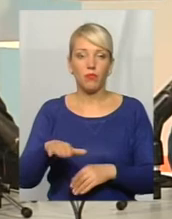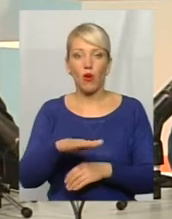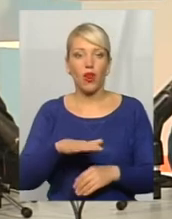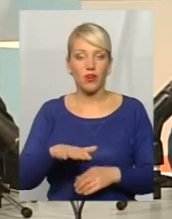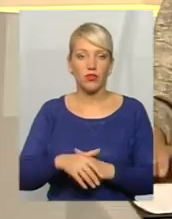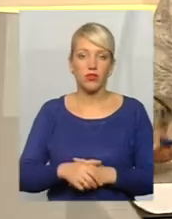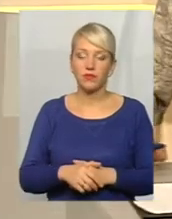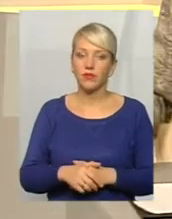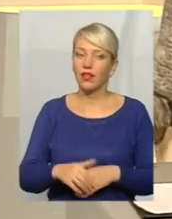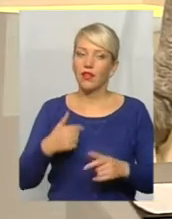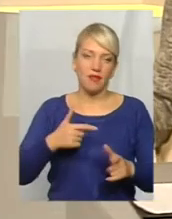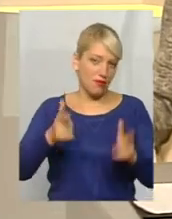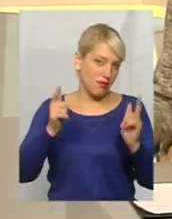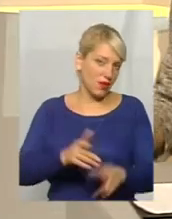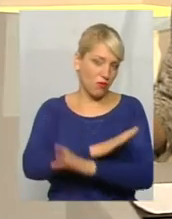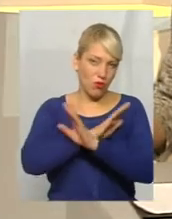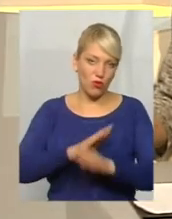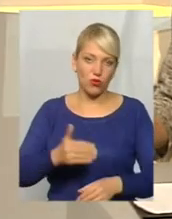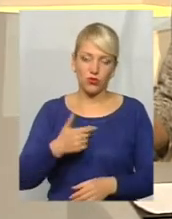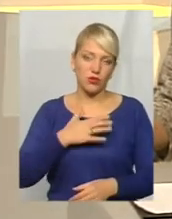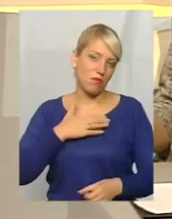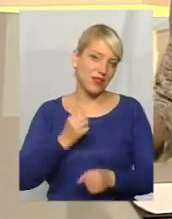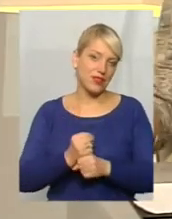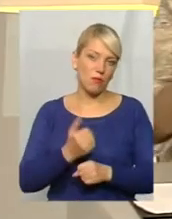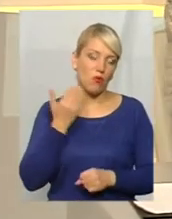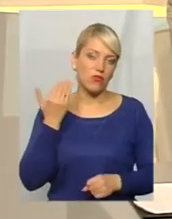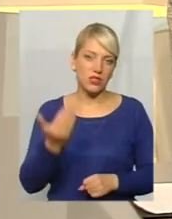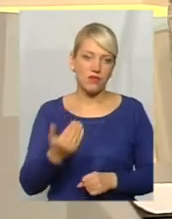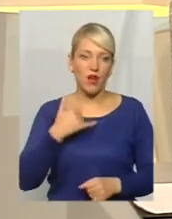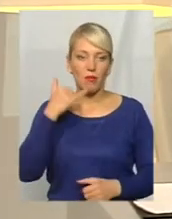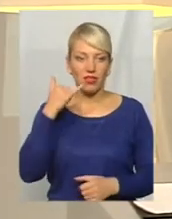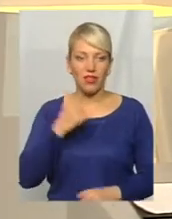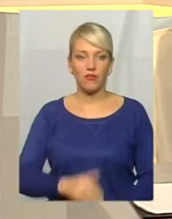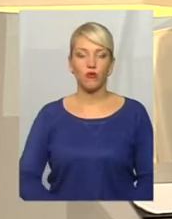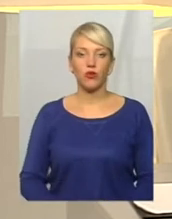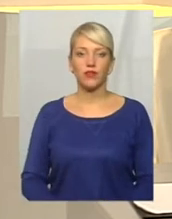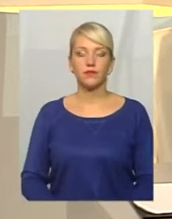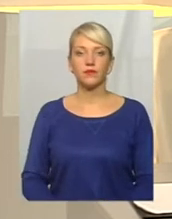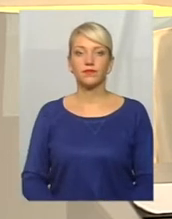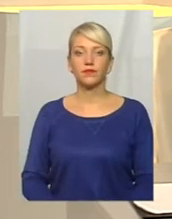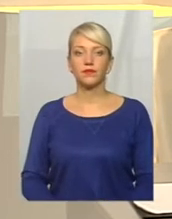не погоджуюся принципово з вами. У нас є телефонний дзвінок, слухаємо вас. Говоріть, будь ласка.